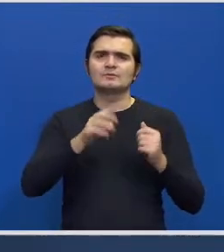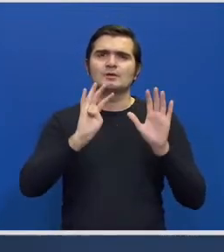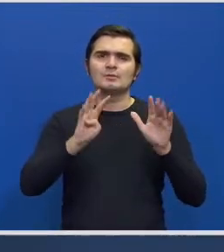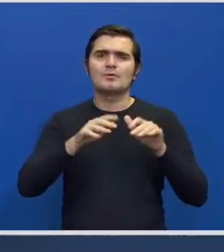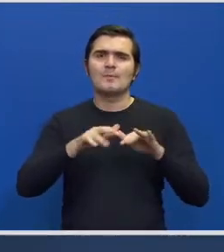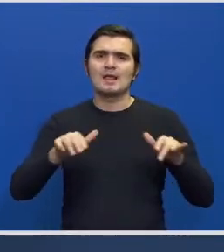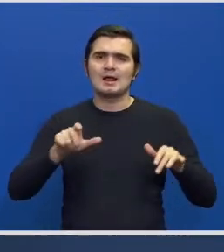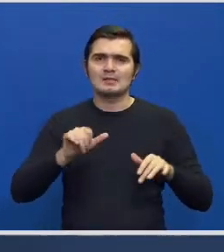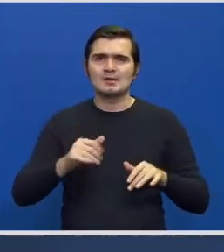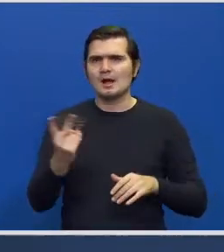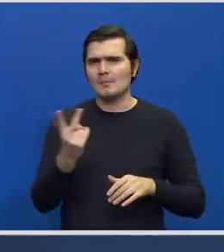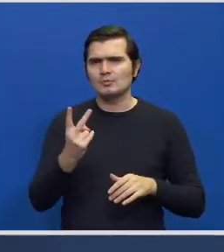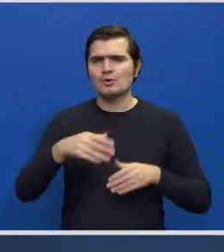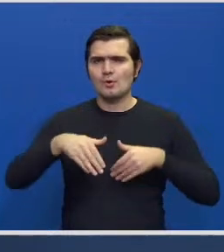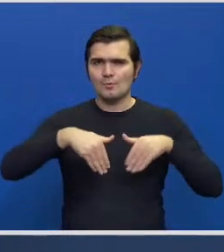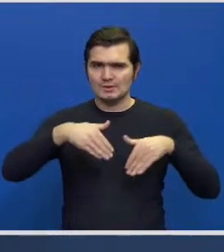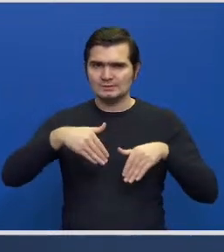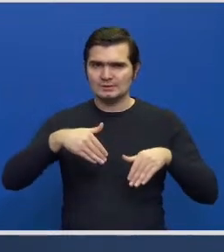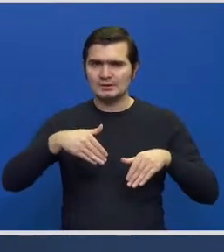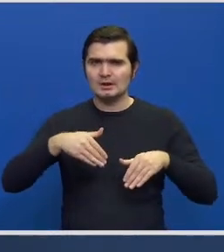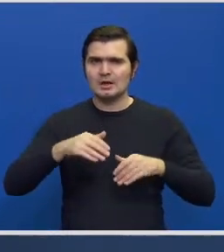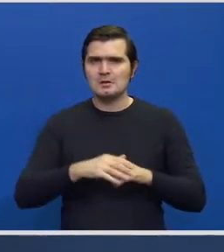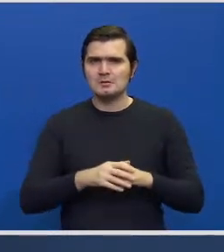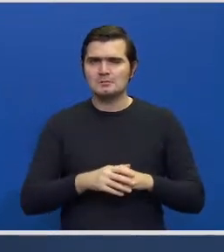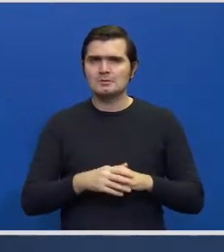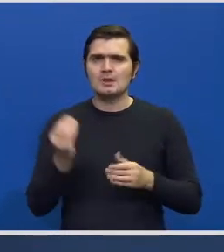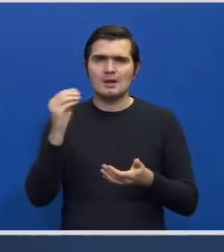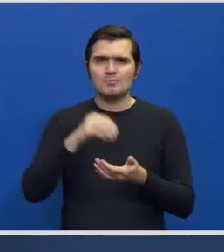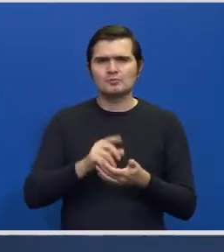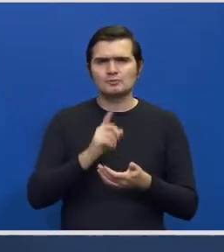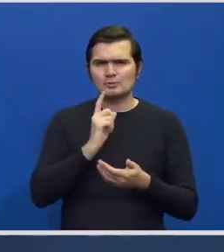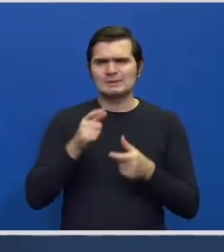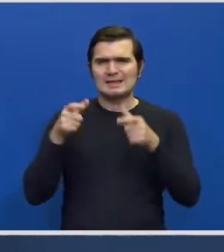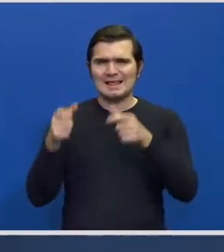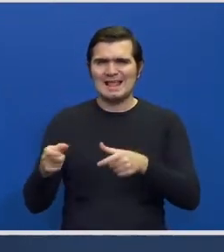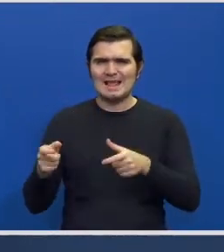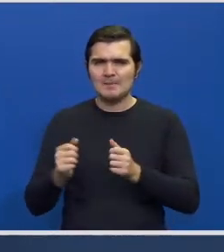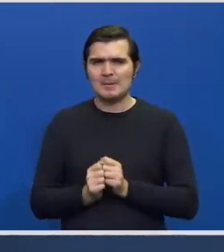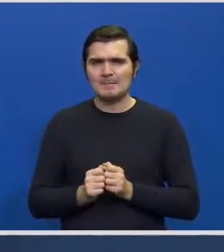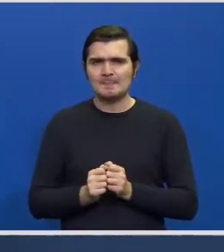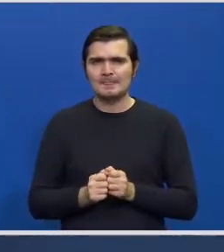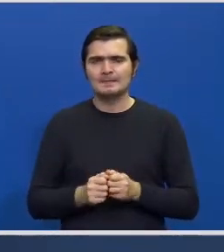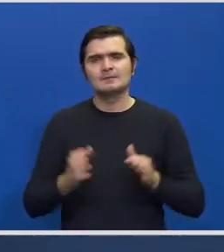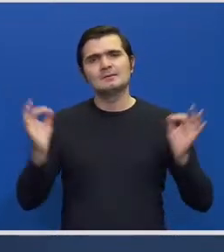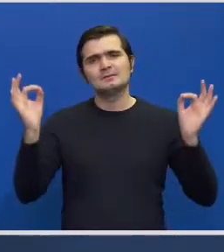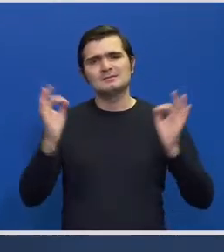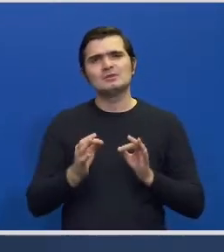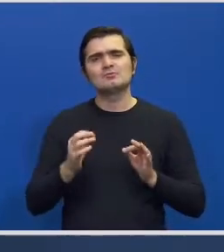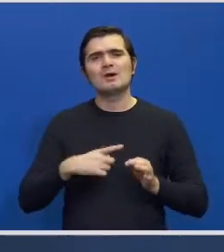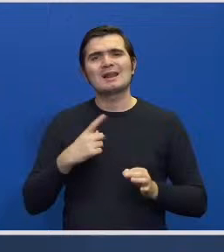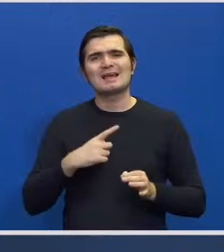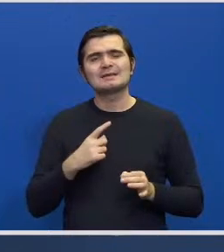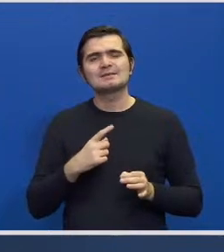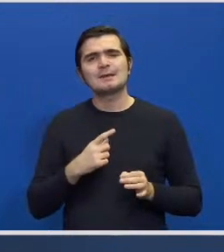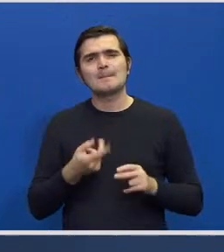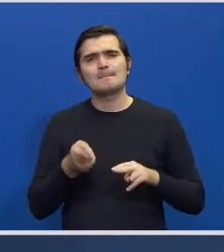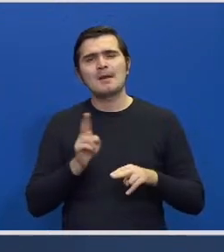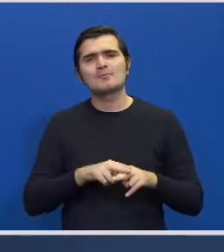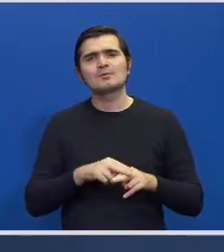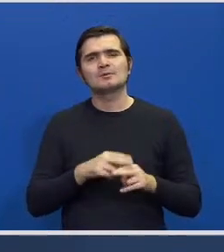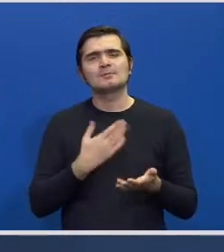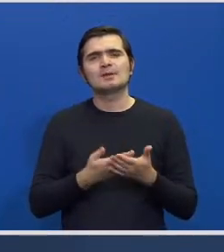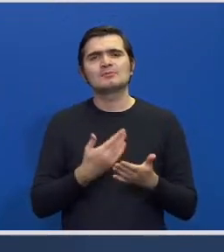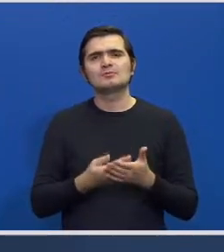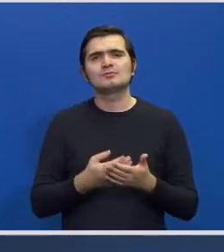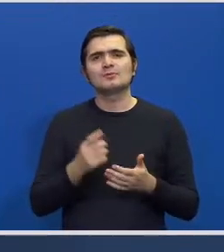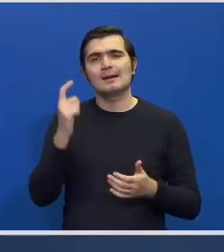buget de 60,9 miliarde de lei. Ambele ministere le-am pus puțin în echipă. Diminuarea, în mare parte,